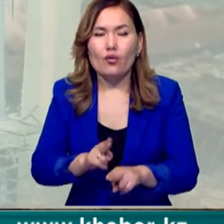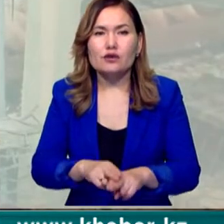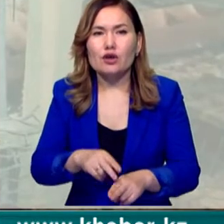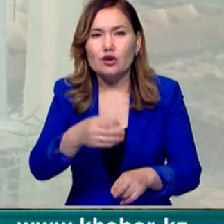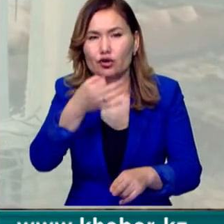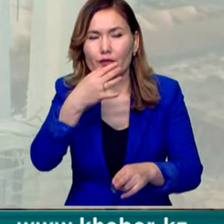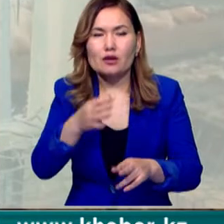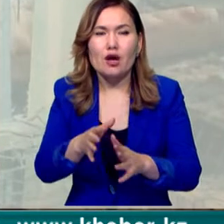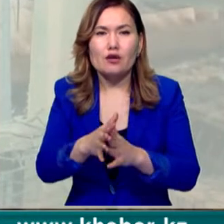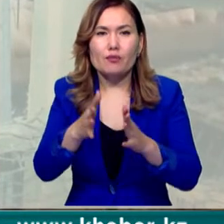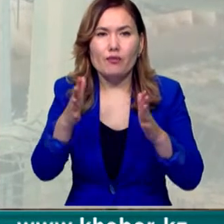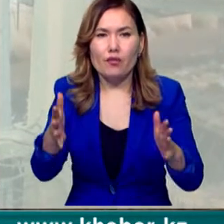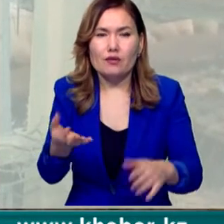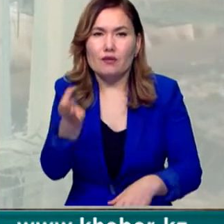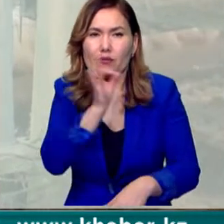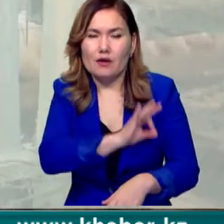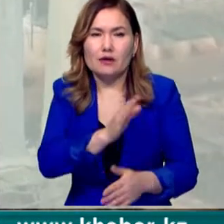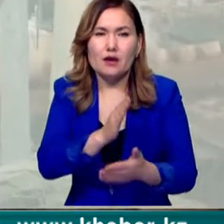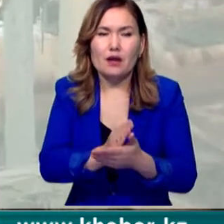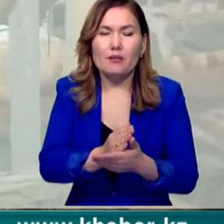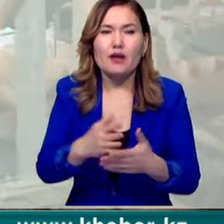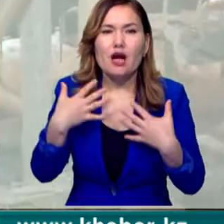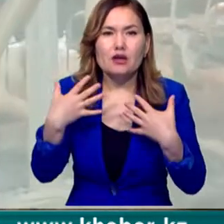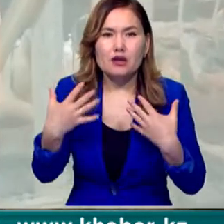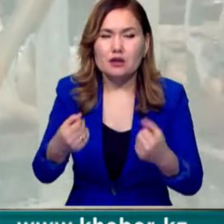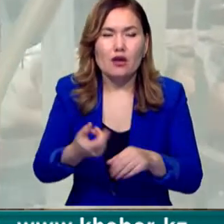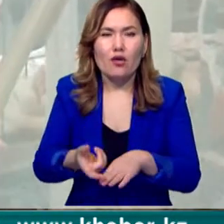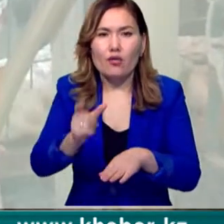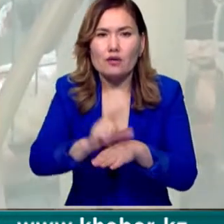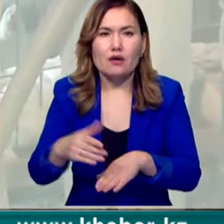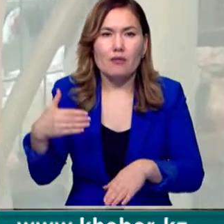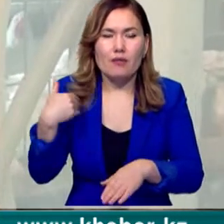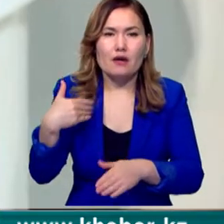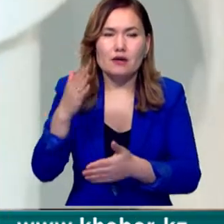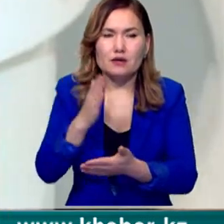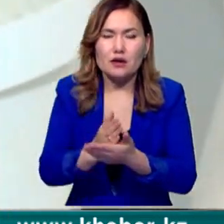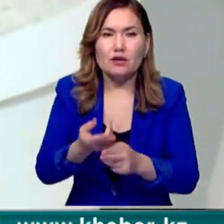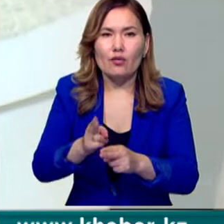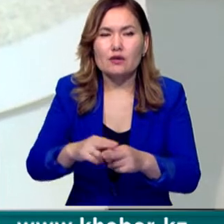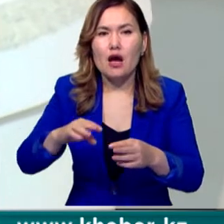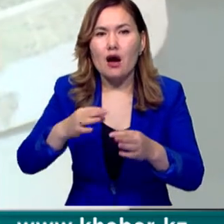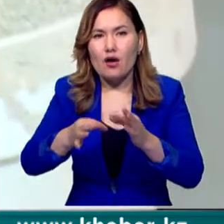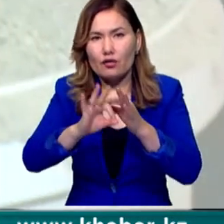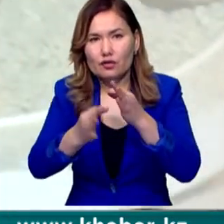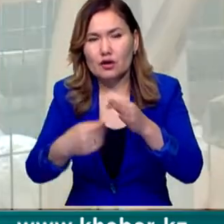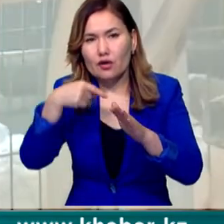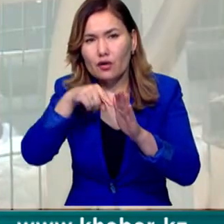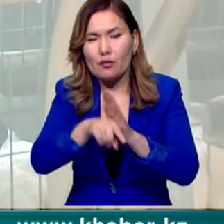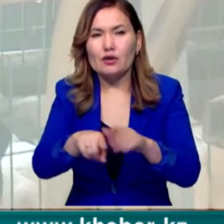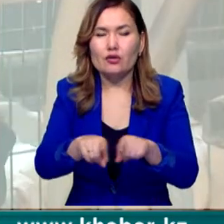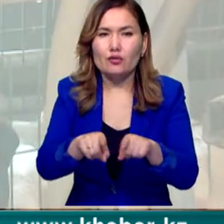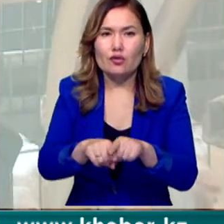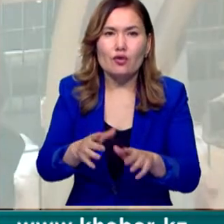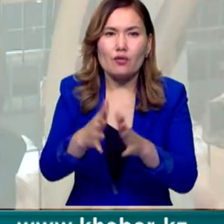пайдалы. Іш құрылыс, асқазан, біраз ем болады, табиғи ем болып. Ауыл тұрғындар өздері емге алып